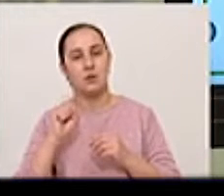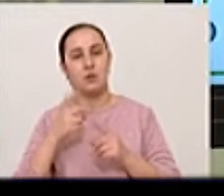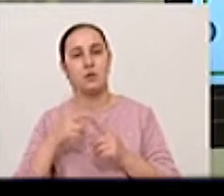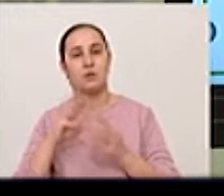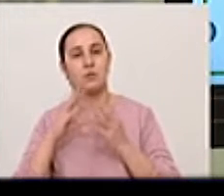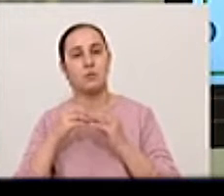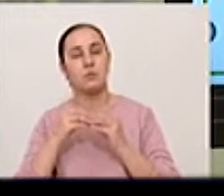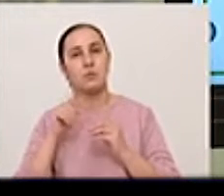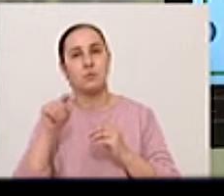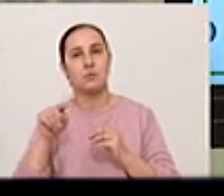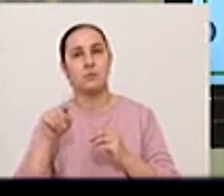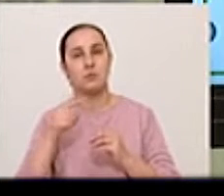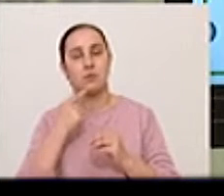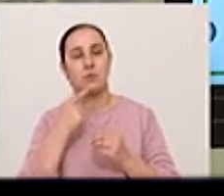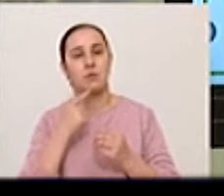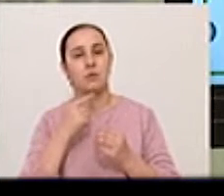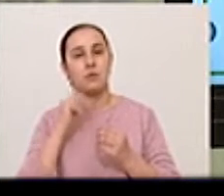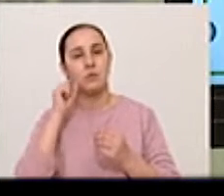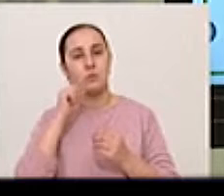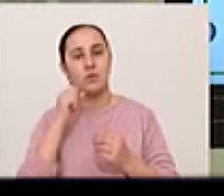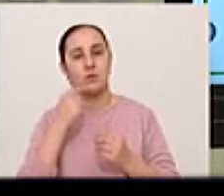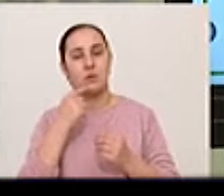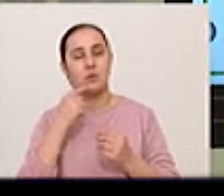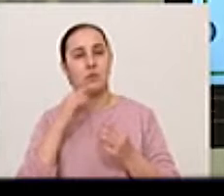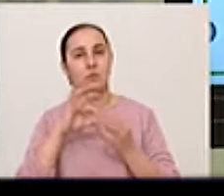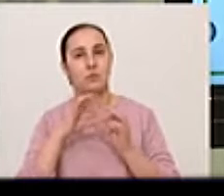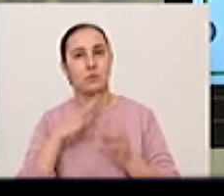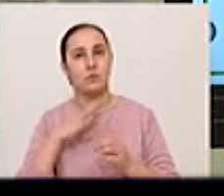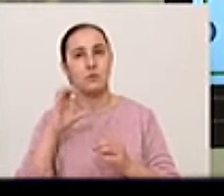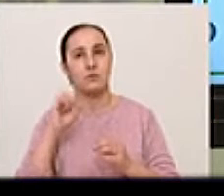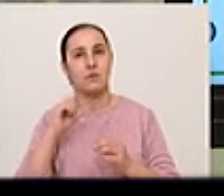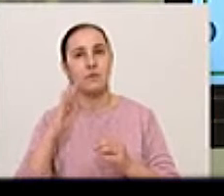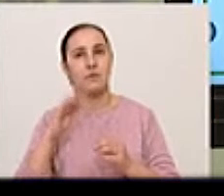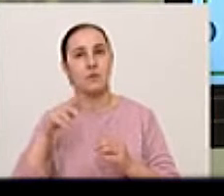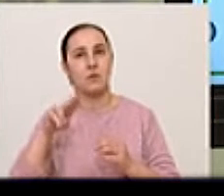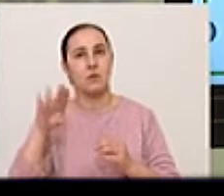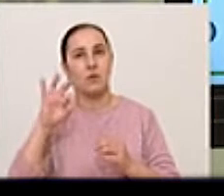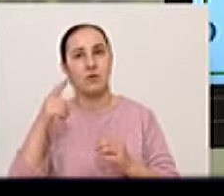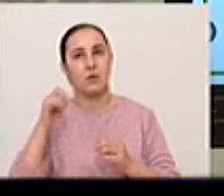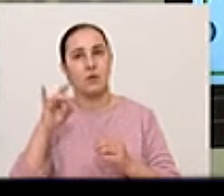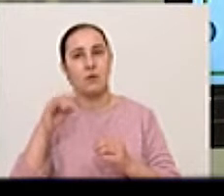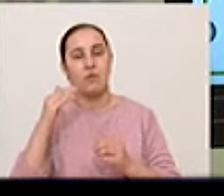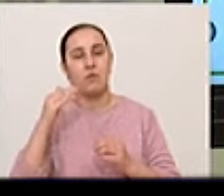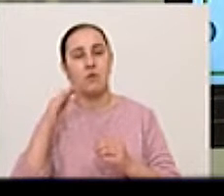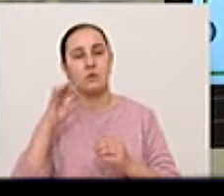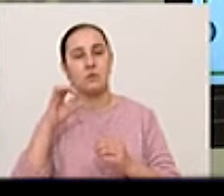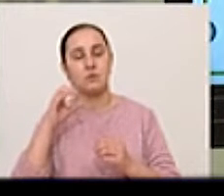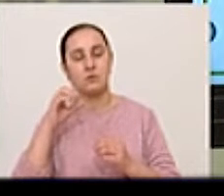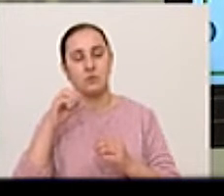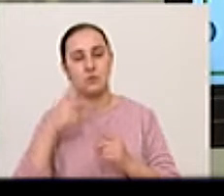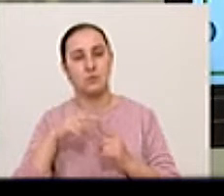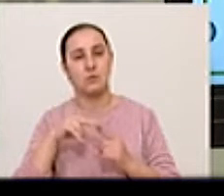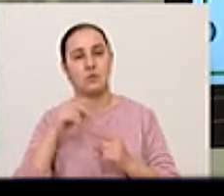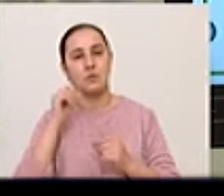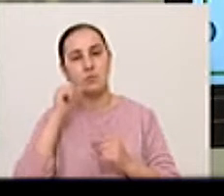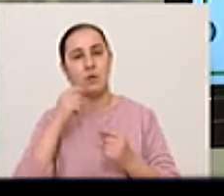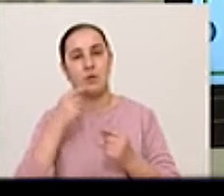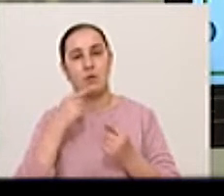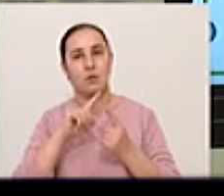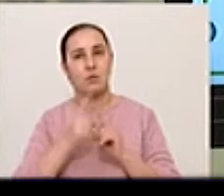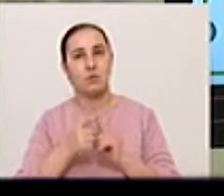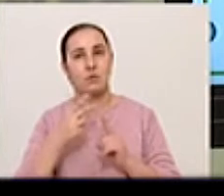ular quyidagi tillardan o'zbek tiliga o'zlashgan. Savdogar fors tojik tilidan o'zbek tiliga